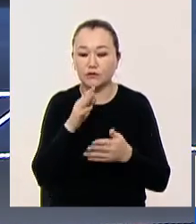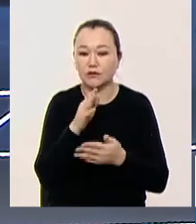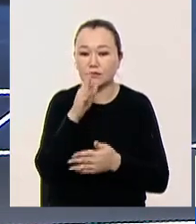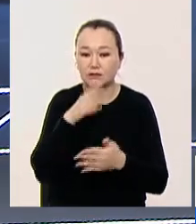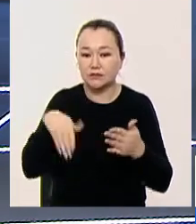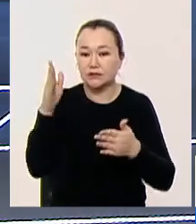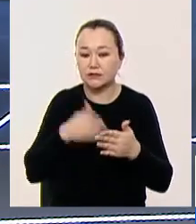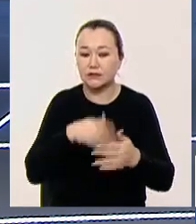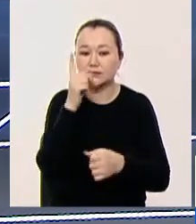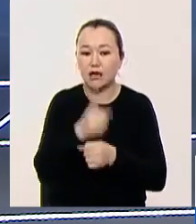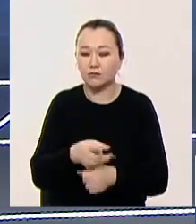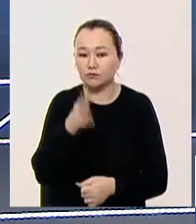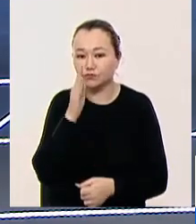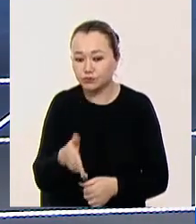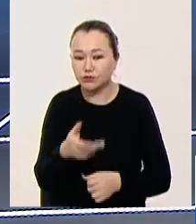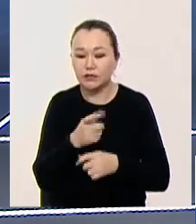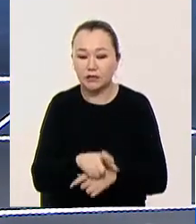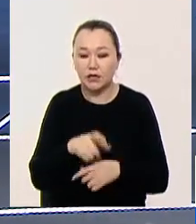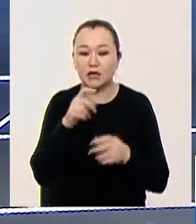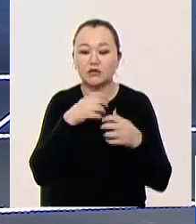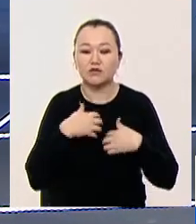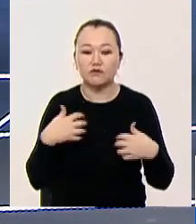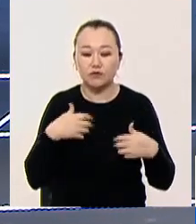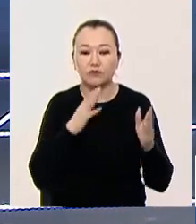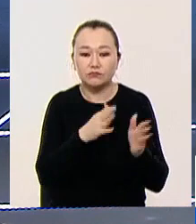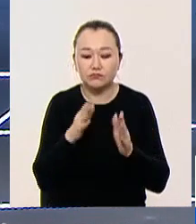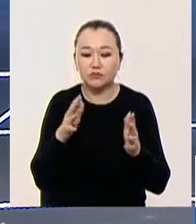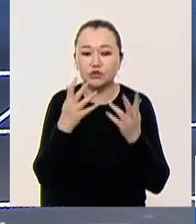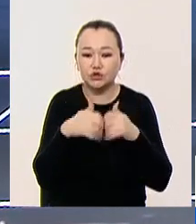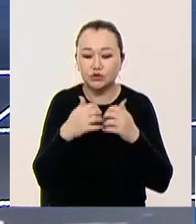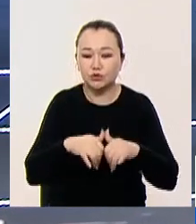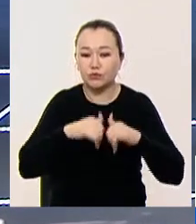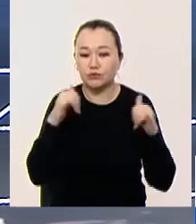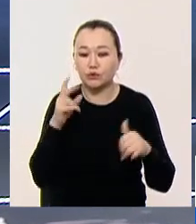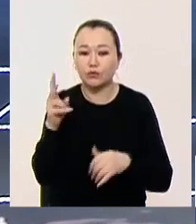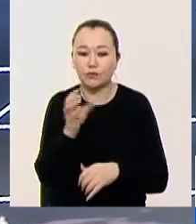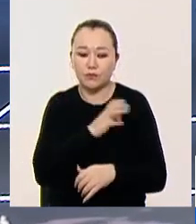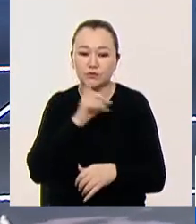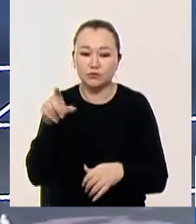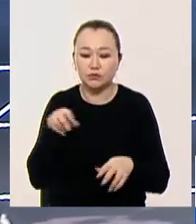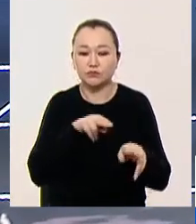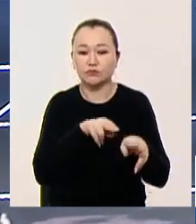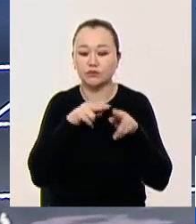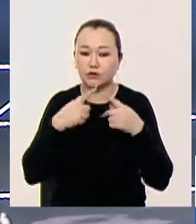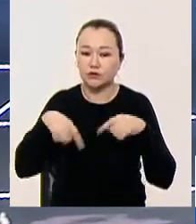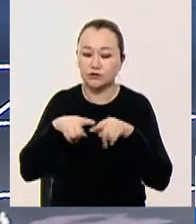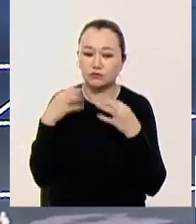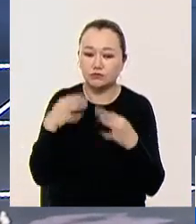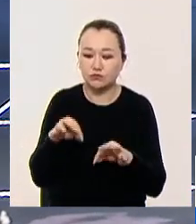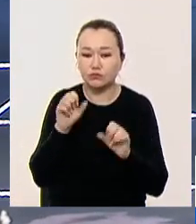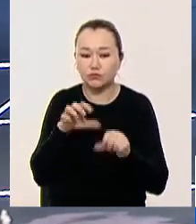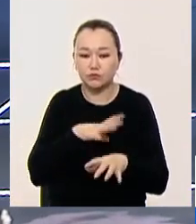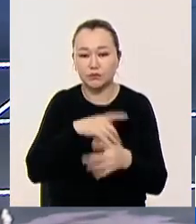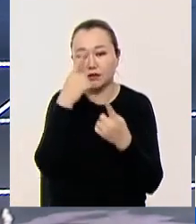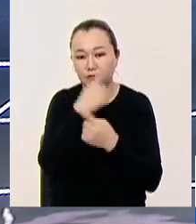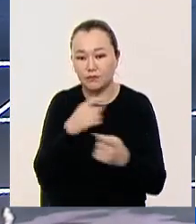tıyım salınat. Buğan deyin ministerlik kiyik sanın rettew üçin belgili bir somağa qaltalı azamattar aŋşılıq quruğa ruhsat berilü mümkün degen akparat aytqan